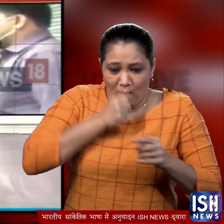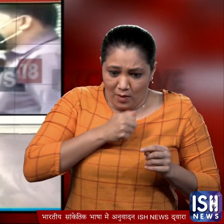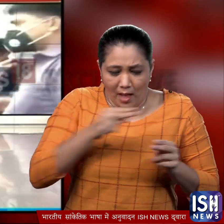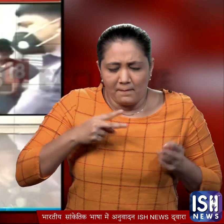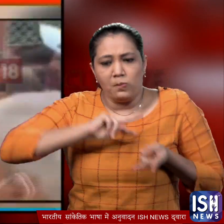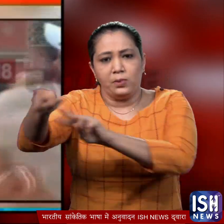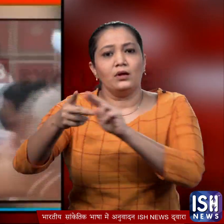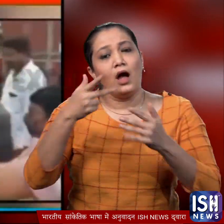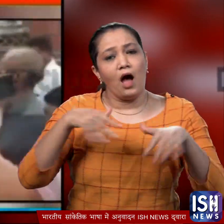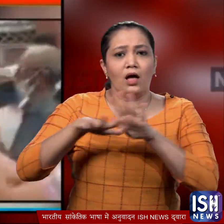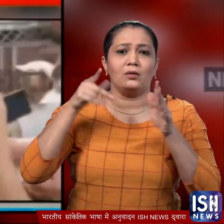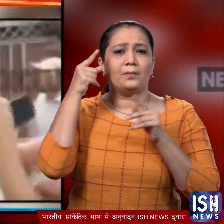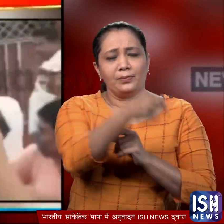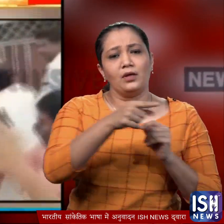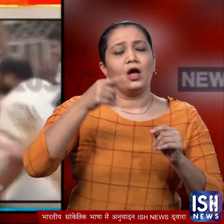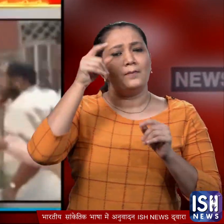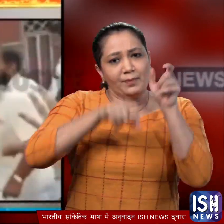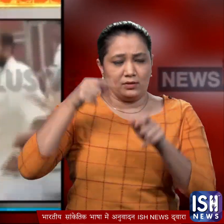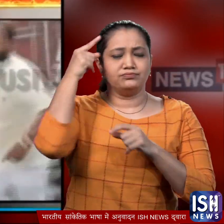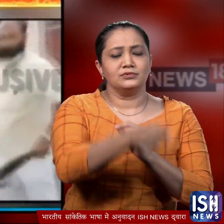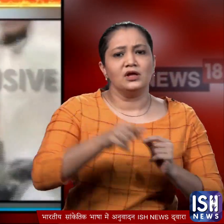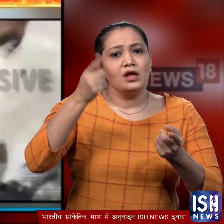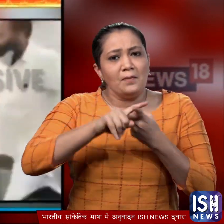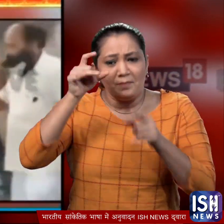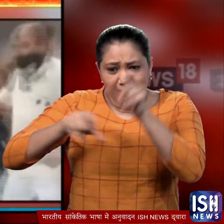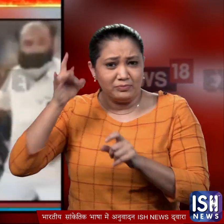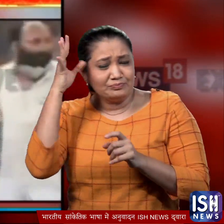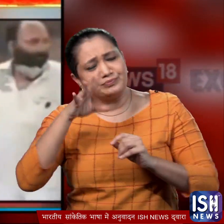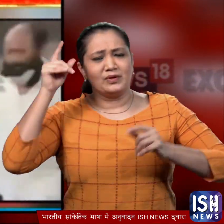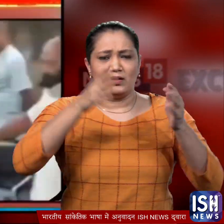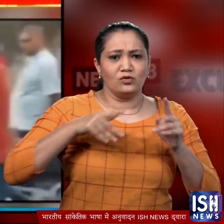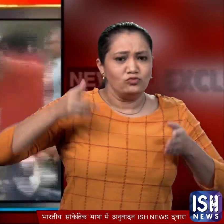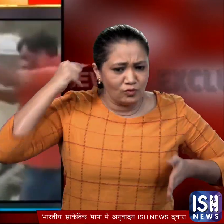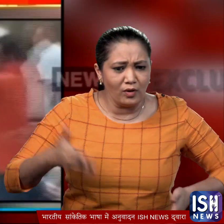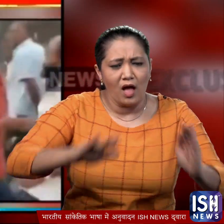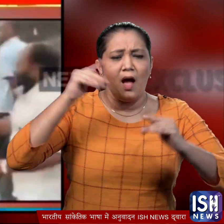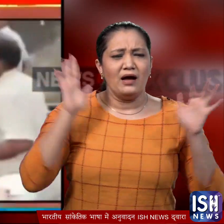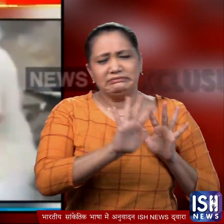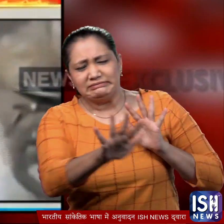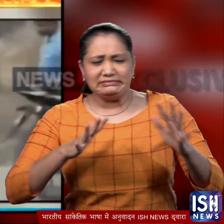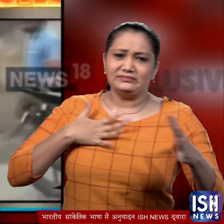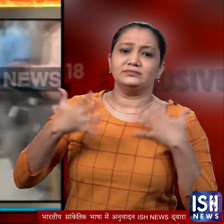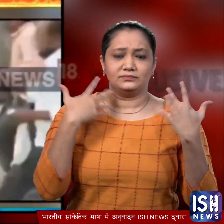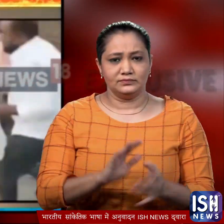दी, जिससे नाराज लोगों ने उन्हें बीच सड़क पर घेर लिया और उनके साथ धक्का मुक्की करने लगे।